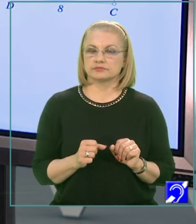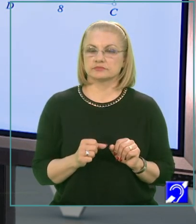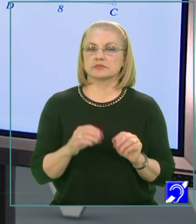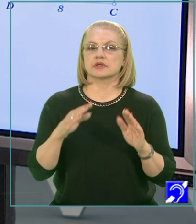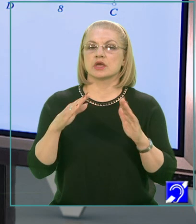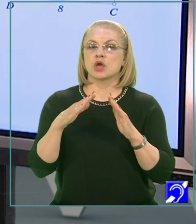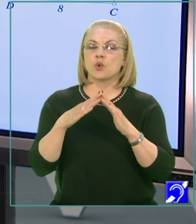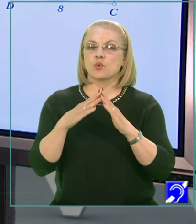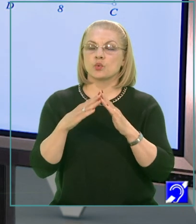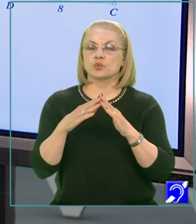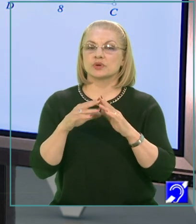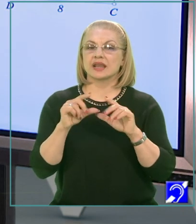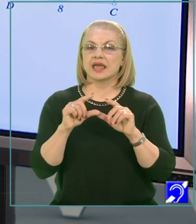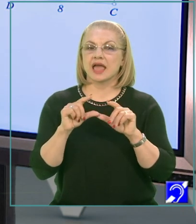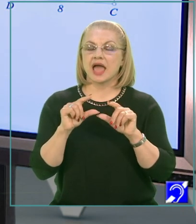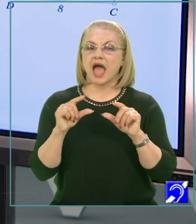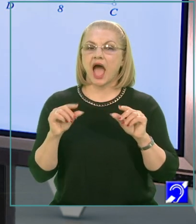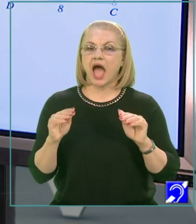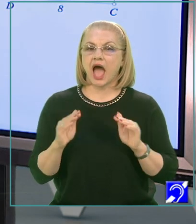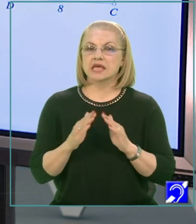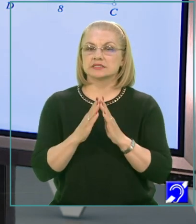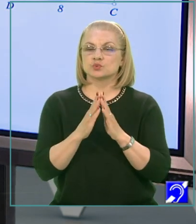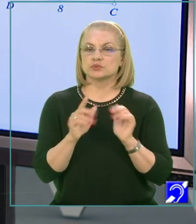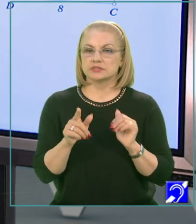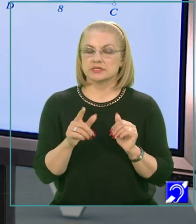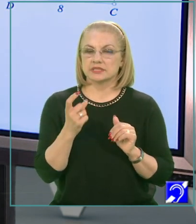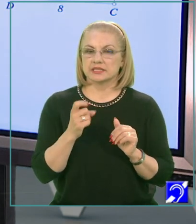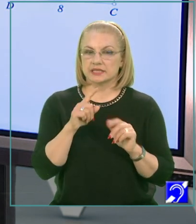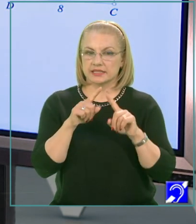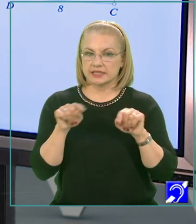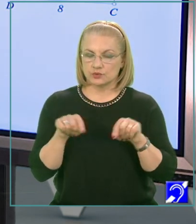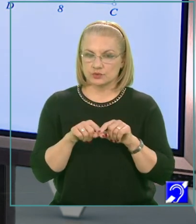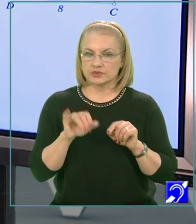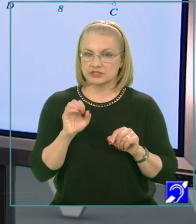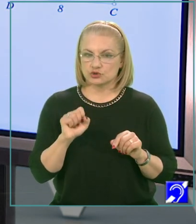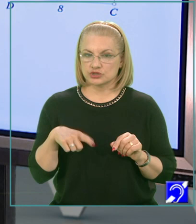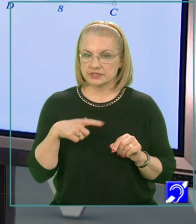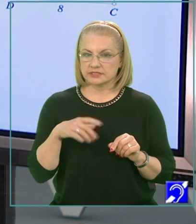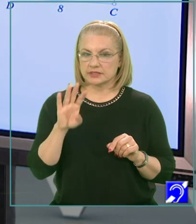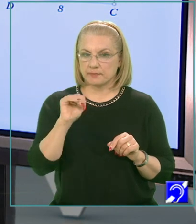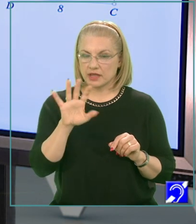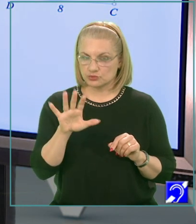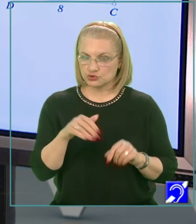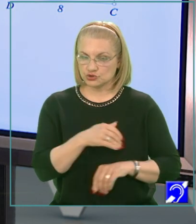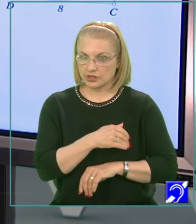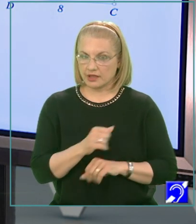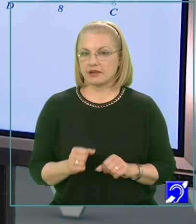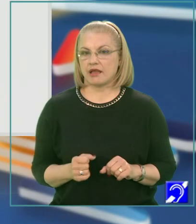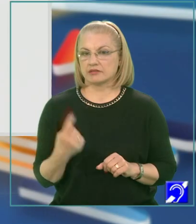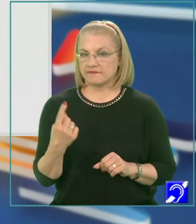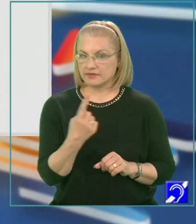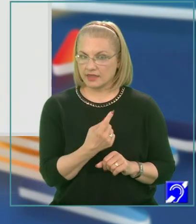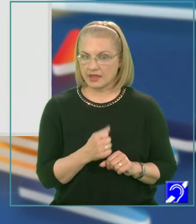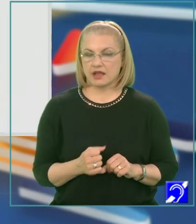Unghiurile ascuțite, nu? Ale unui triunghi dreptunghic isoscel sunt 45 de grade, fiecare au